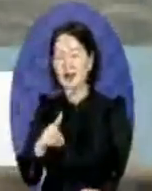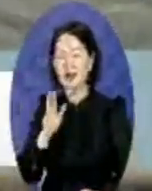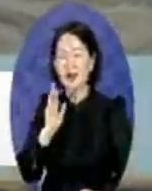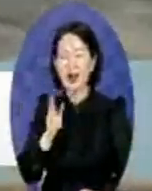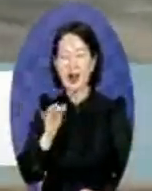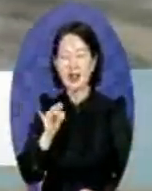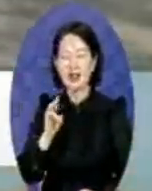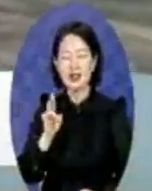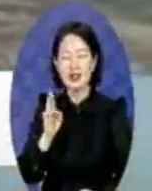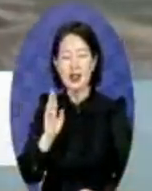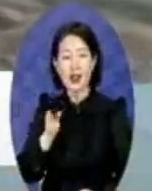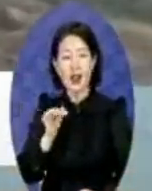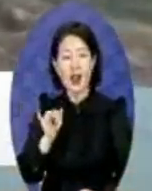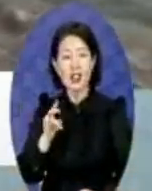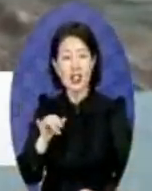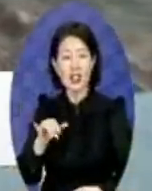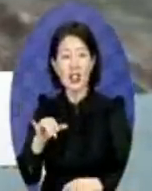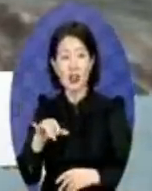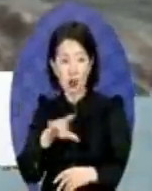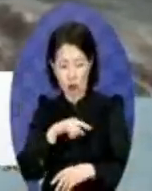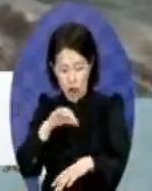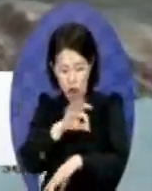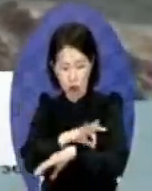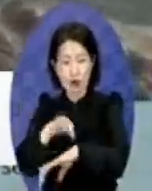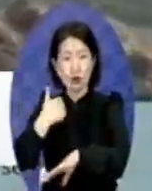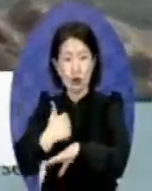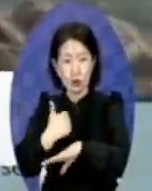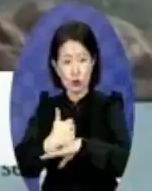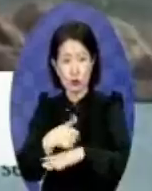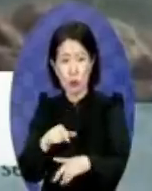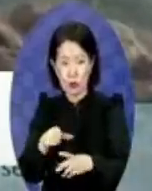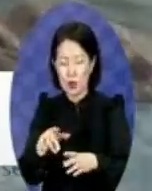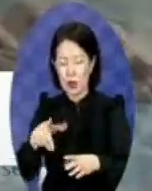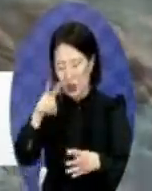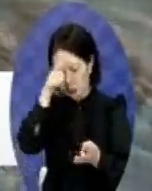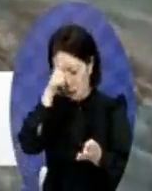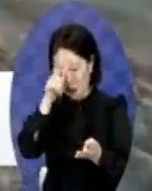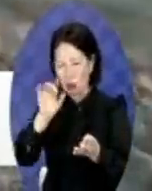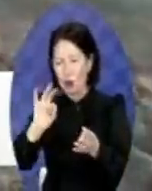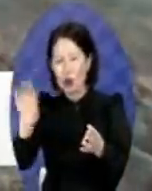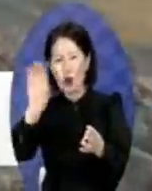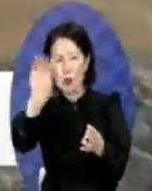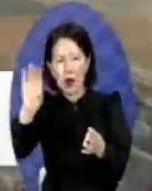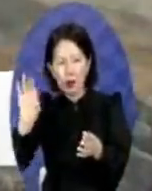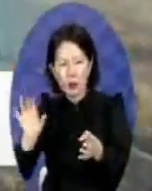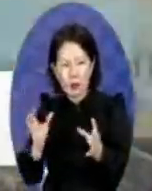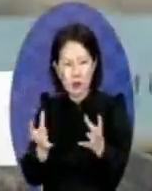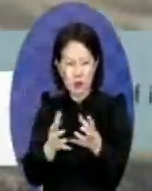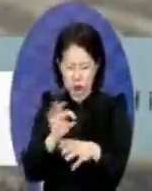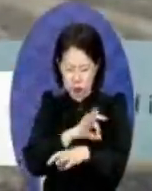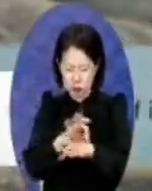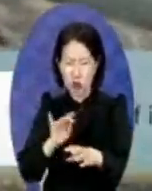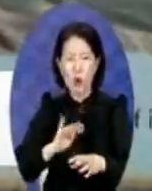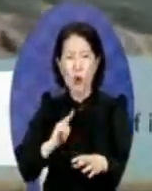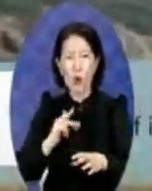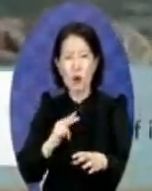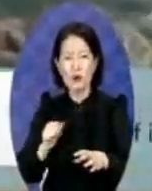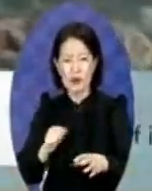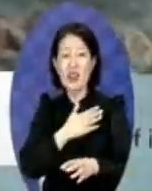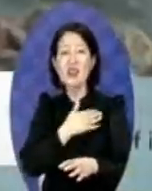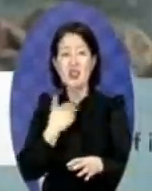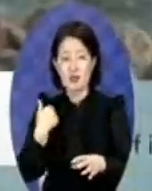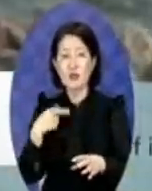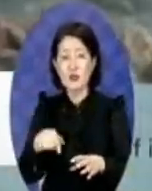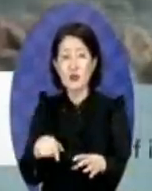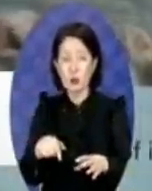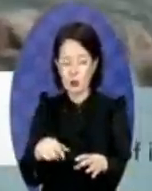Герхард Шройдер уг төслийг удирдах байгаа. Мөн Германаас гадна Европын хэд хэдэн томоохон компани уг төслийн баггүй хувьцааг эзэмшдэг юм байна. За